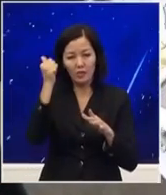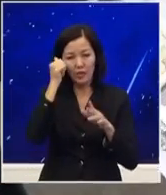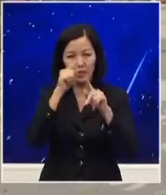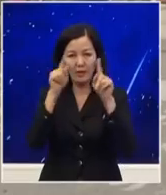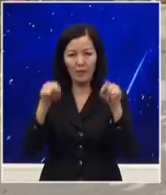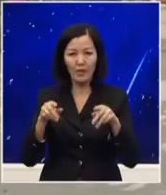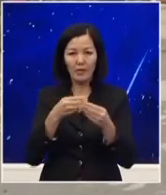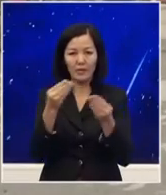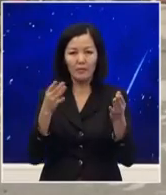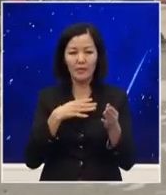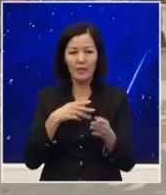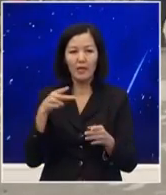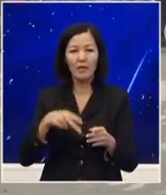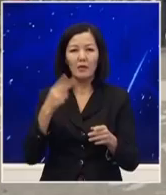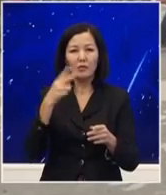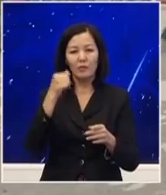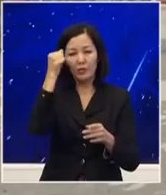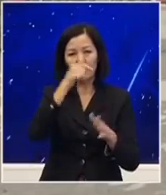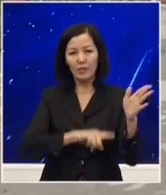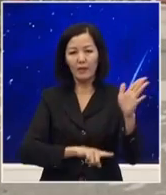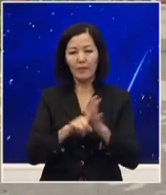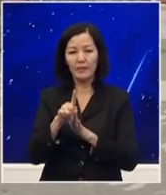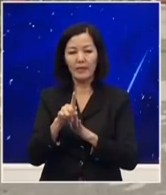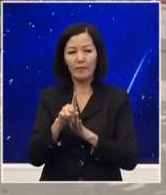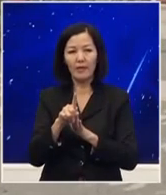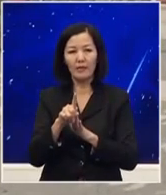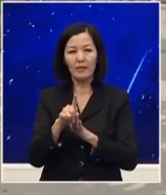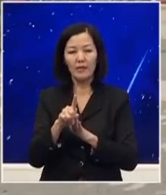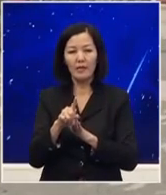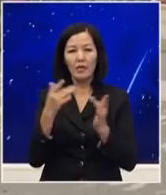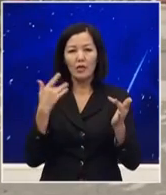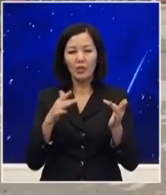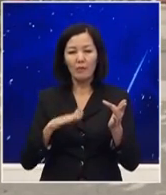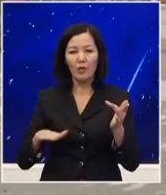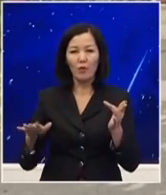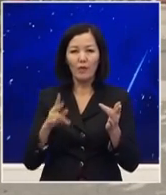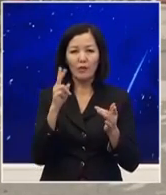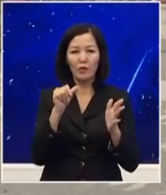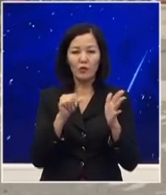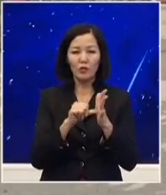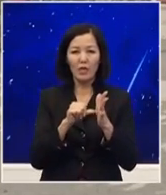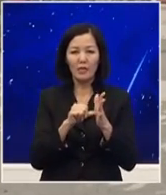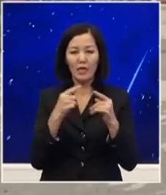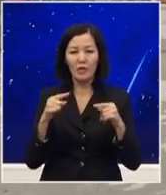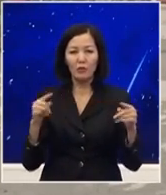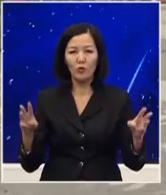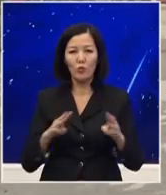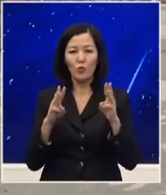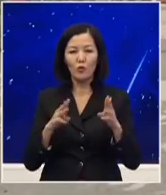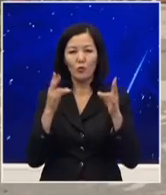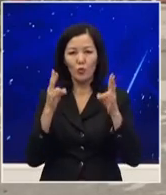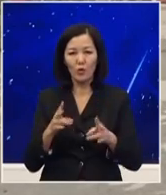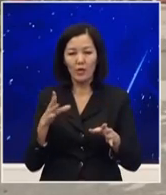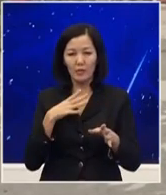етті. 2020 жылдың жыл басынан аудан аумағында, Жамбыл ауданы аумағында 206 түрлі өрт оқиғасы орын алды.